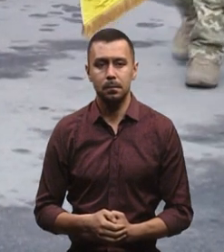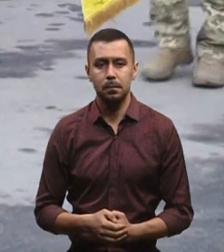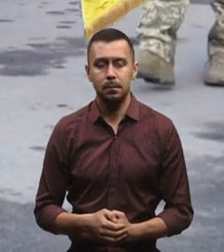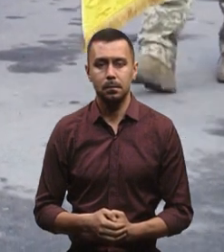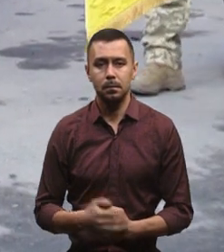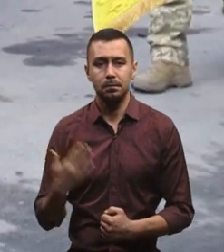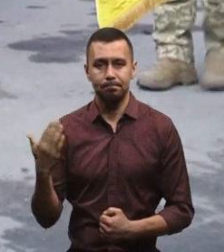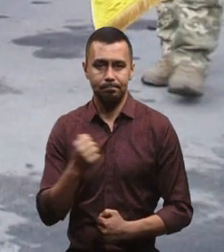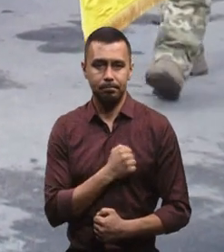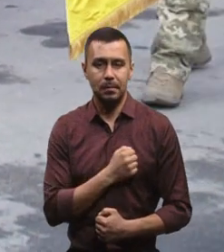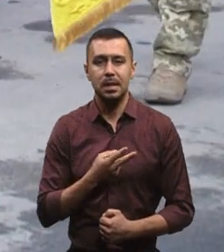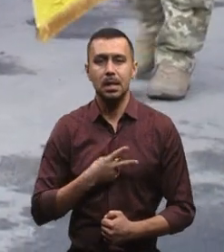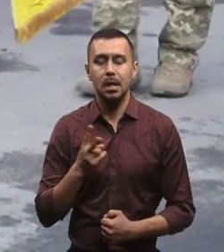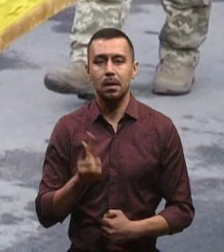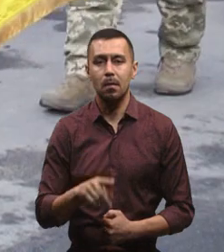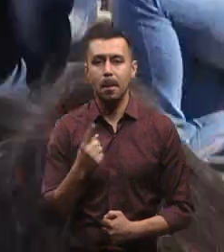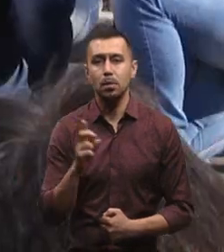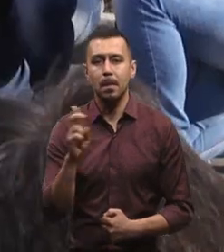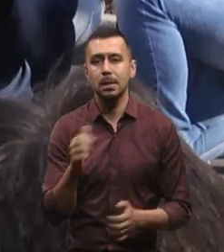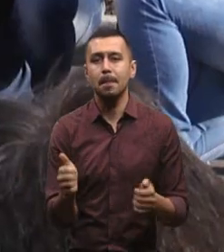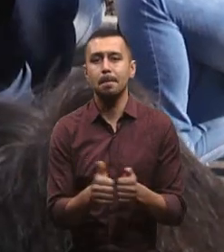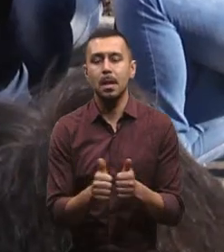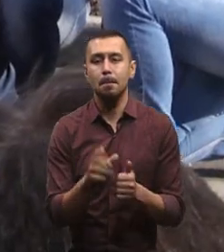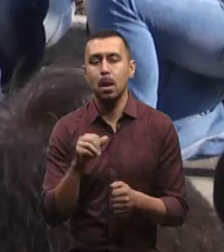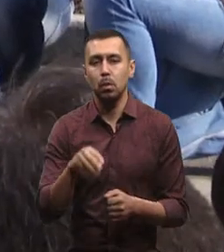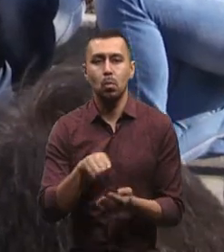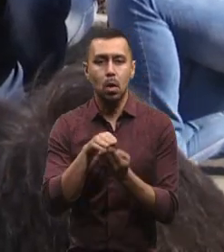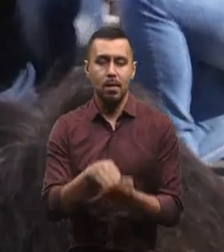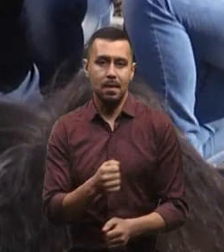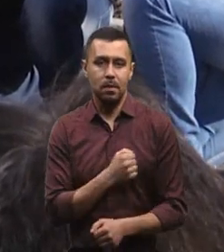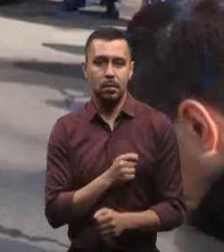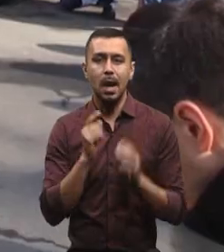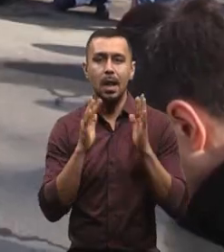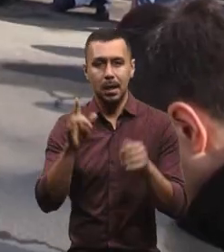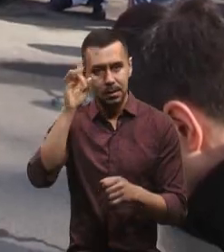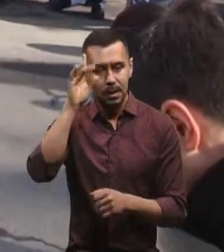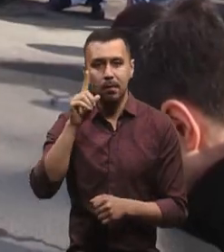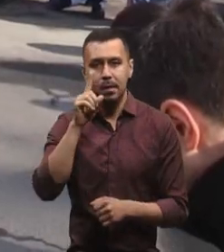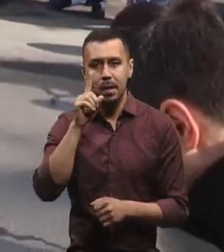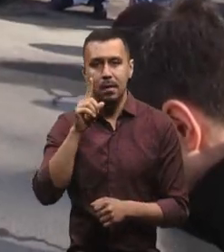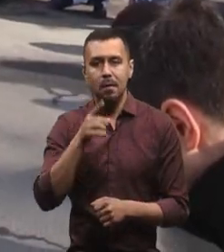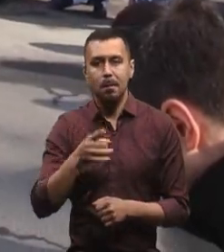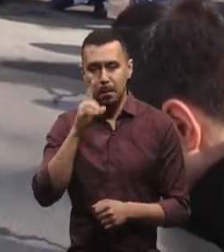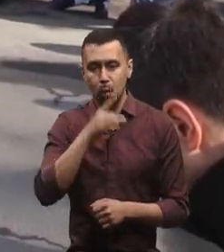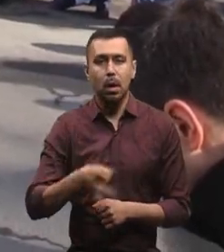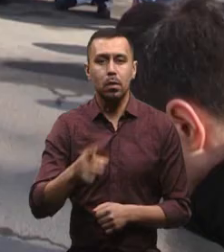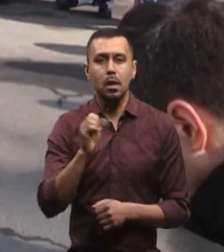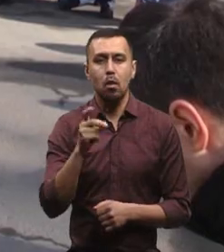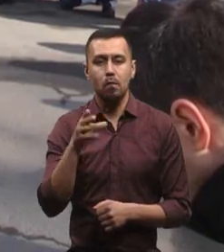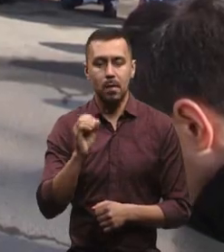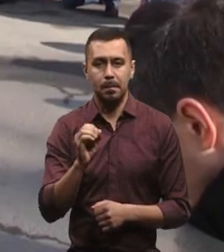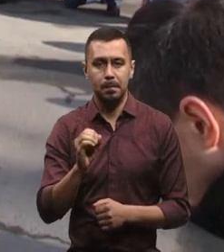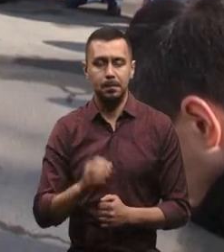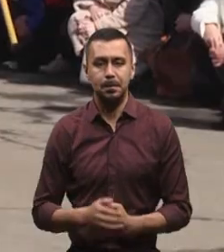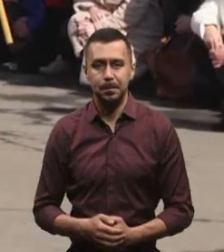Віталій Гнипель загинув 1 березня під Бахмутом. Поховали військового на Алеї Слави на кладовищі в мікрорайоні Ракове.